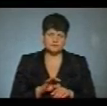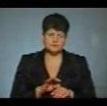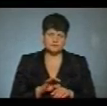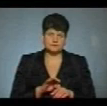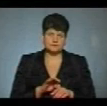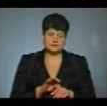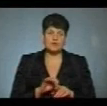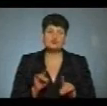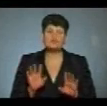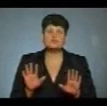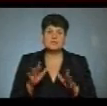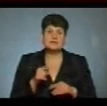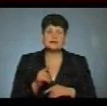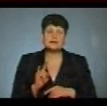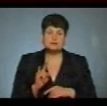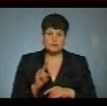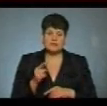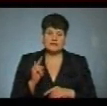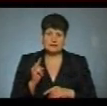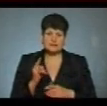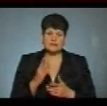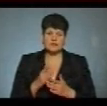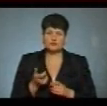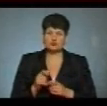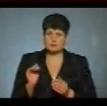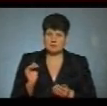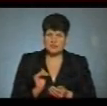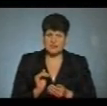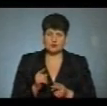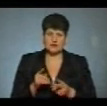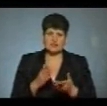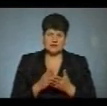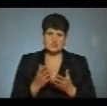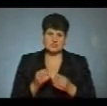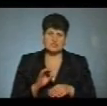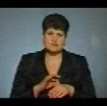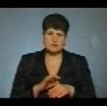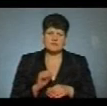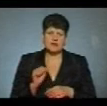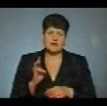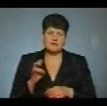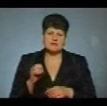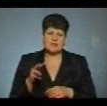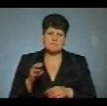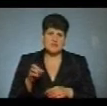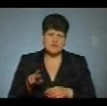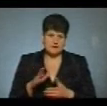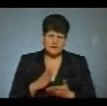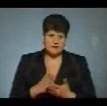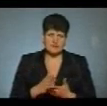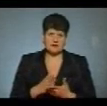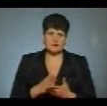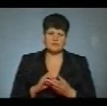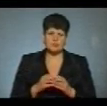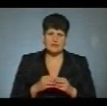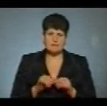Чому саме сталося з цією дитинкою? Тому що дитинка досить маленька, в неї є супутні захворювання, там є і анемія, і вади